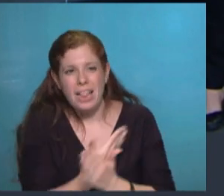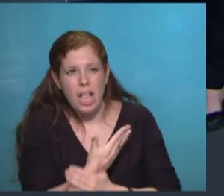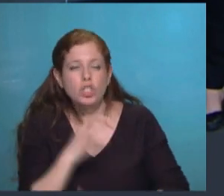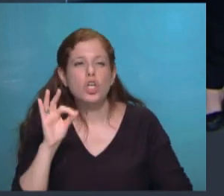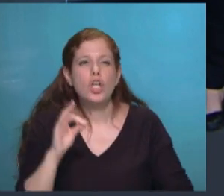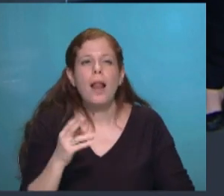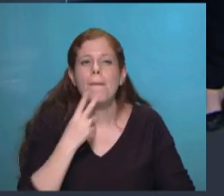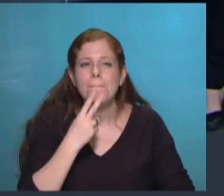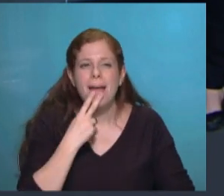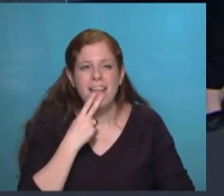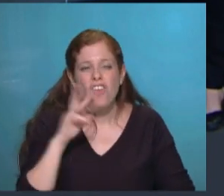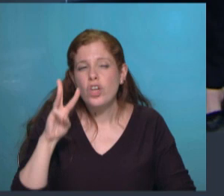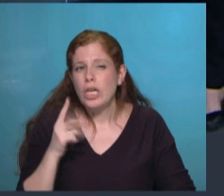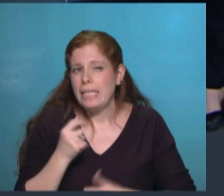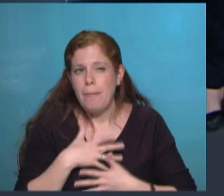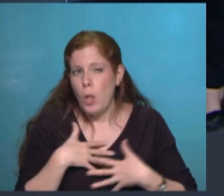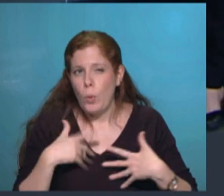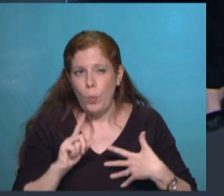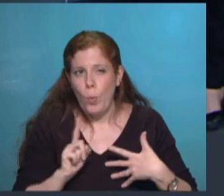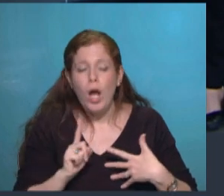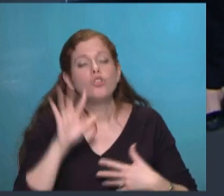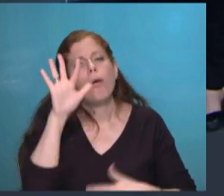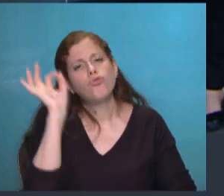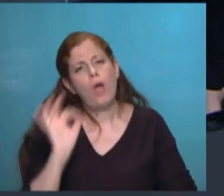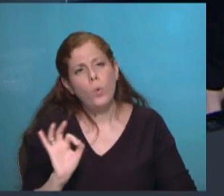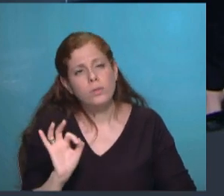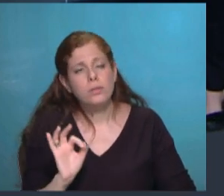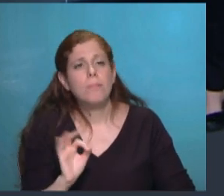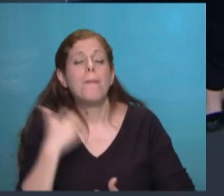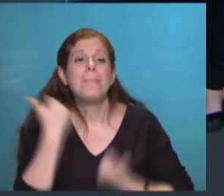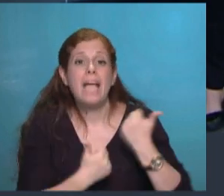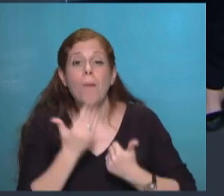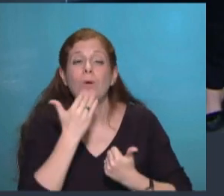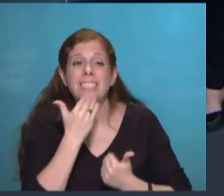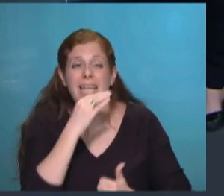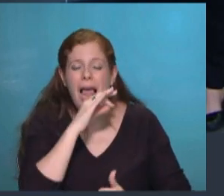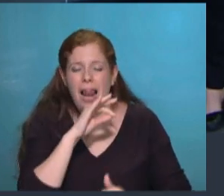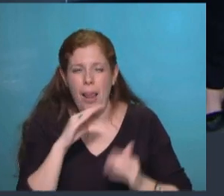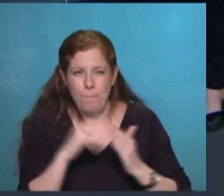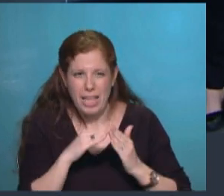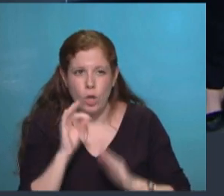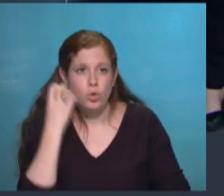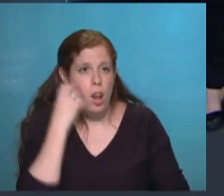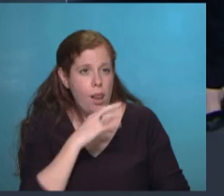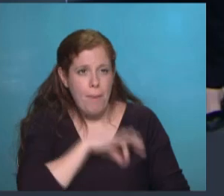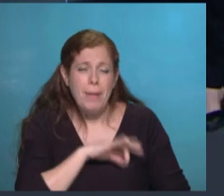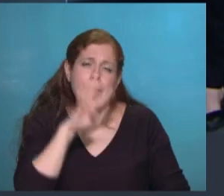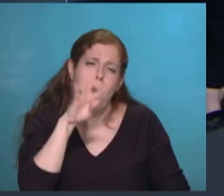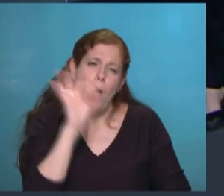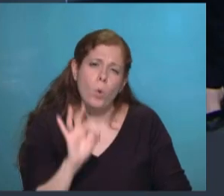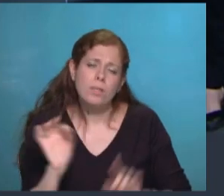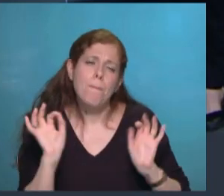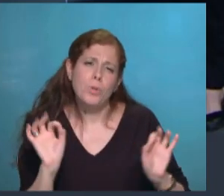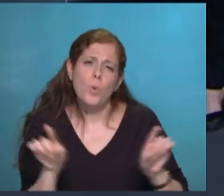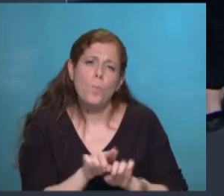ושקד כמעט לא מורגש, 5%. מתחרה בו ישראל ביתנו של ליברמן עם 4%, בדיוק כמו כולנו של